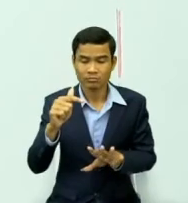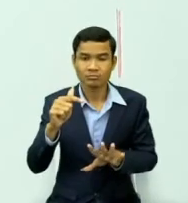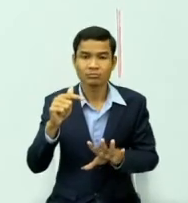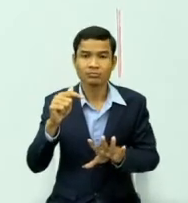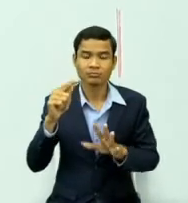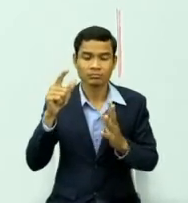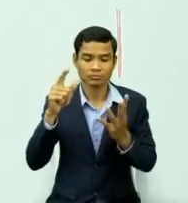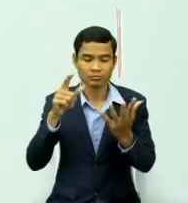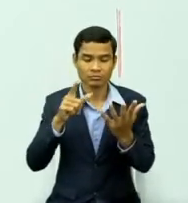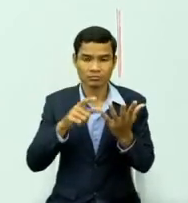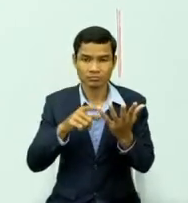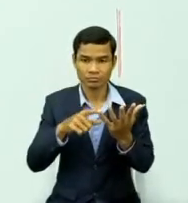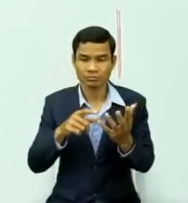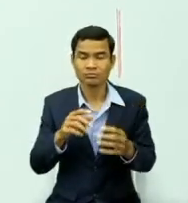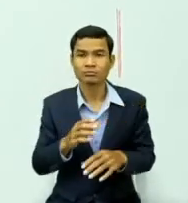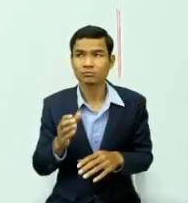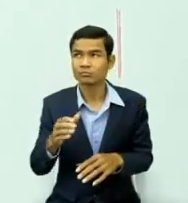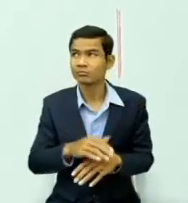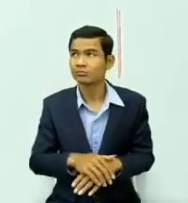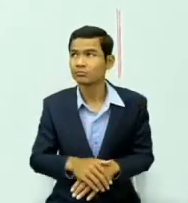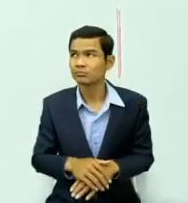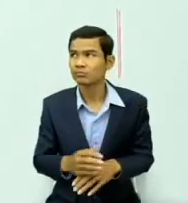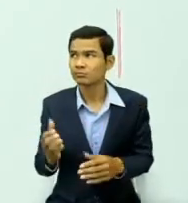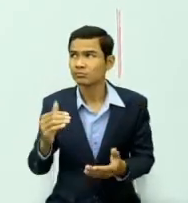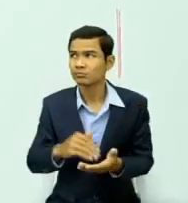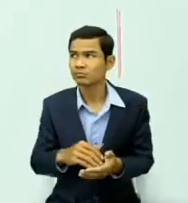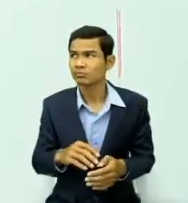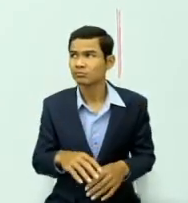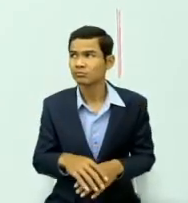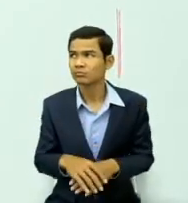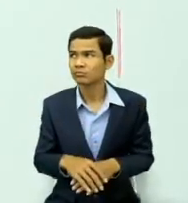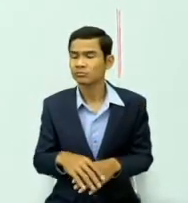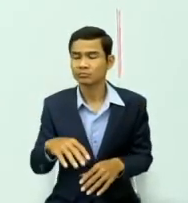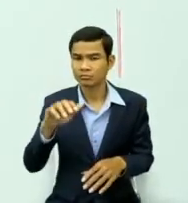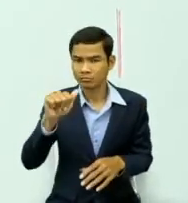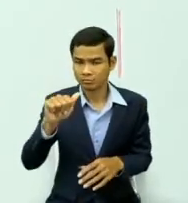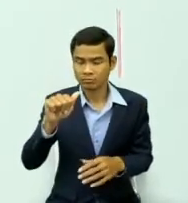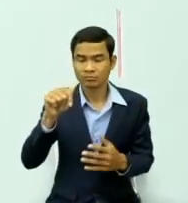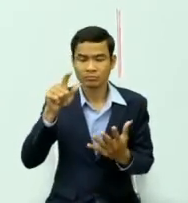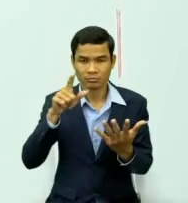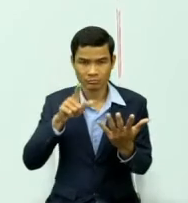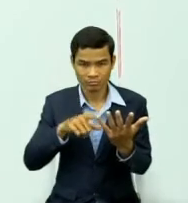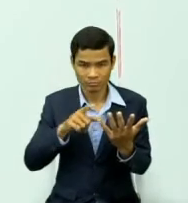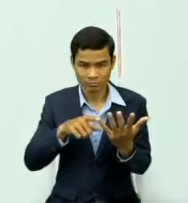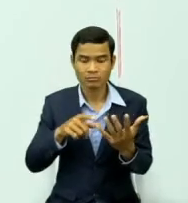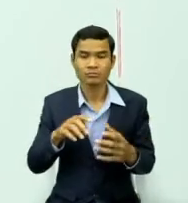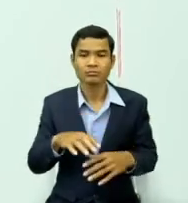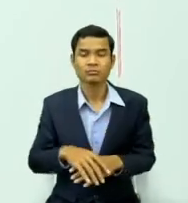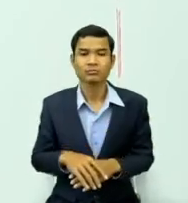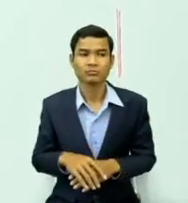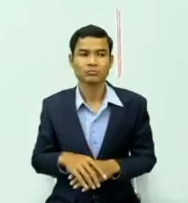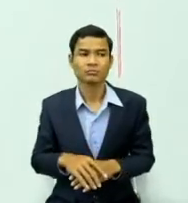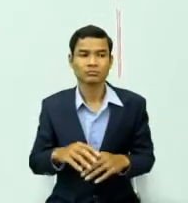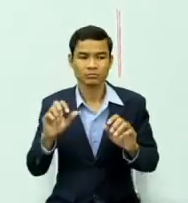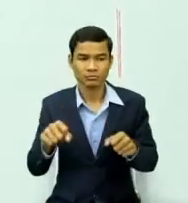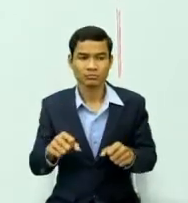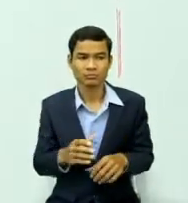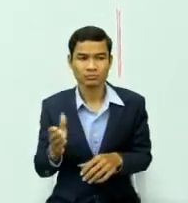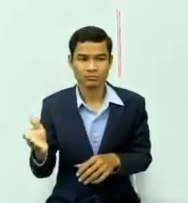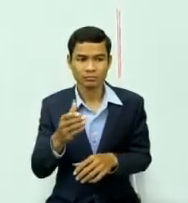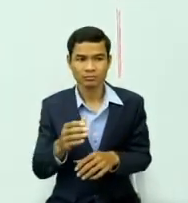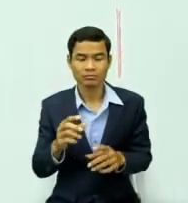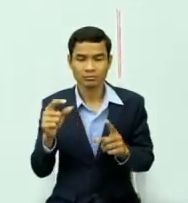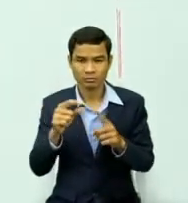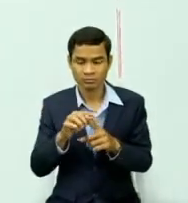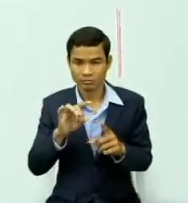ý nhìa chà chắc ăn chung một khả ní bằng tiết nhờ ý nhỉ chà ta chị